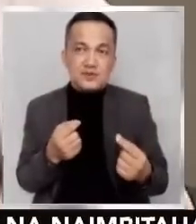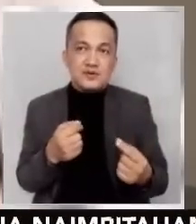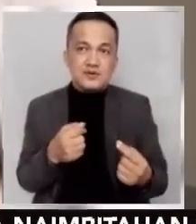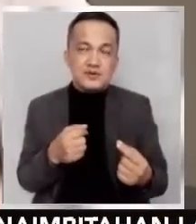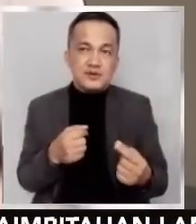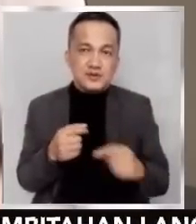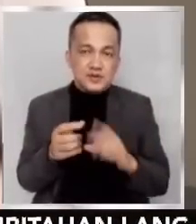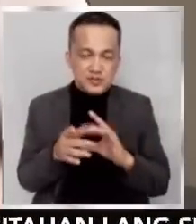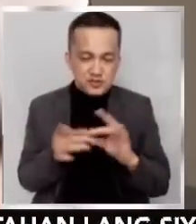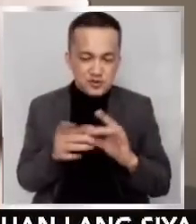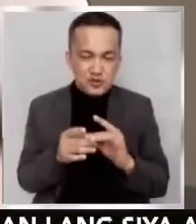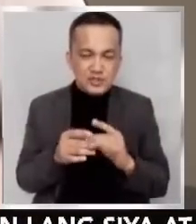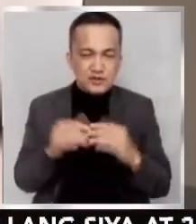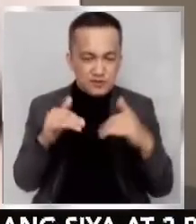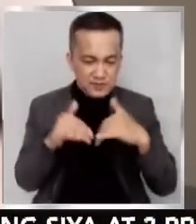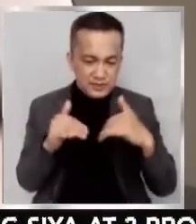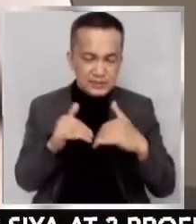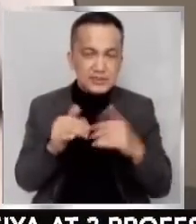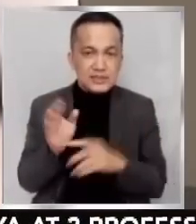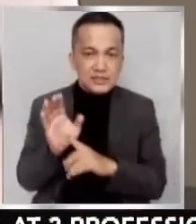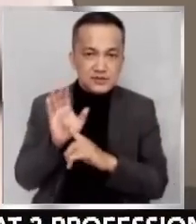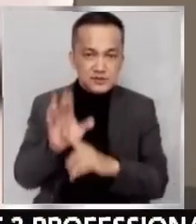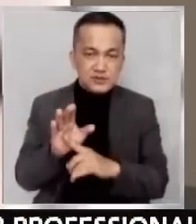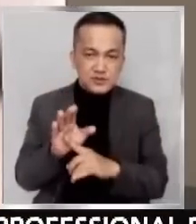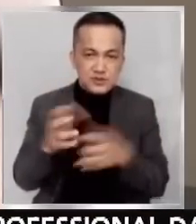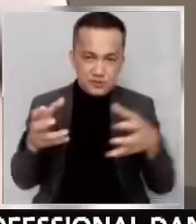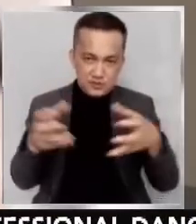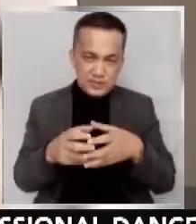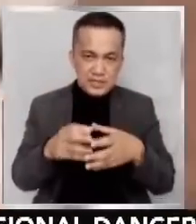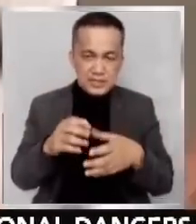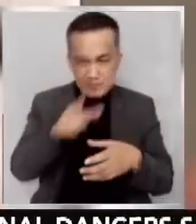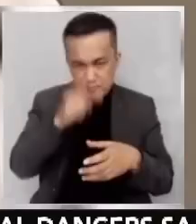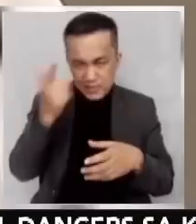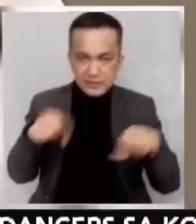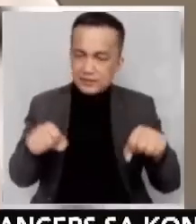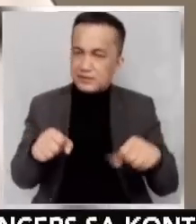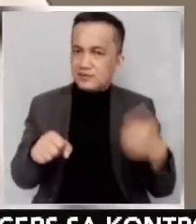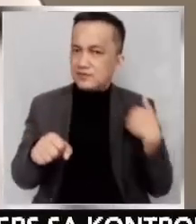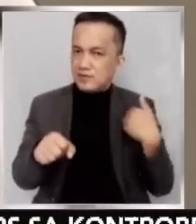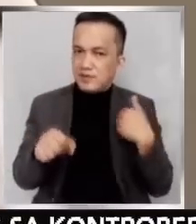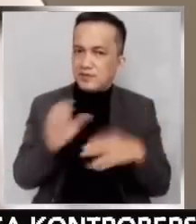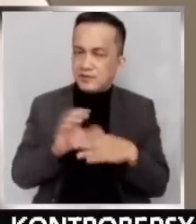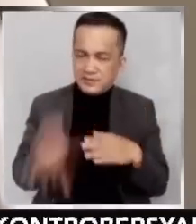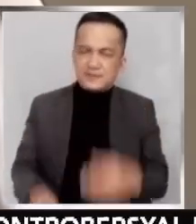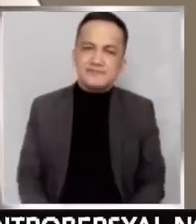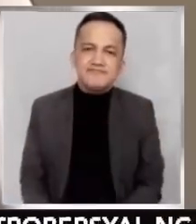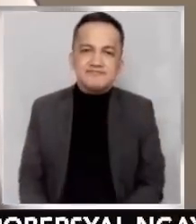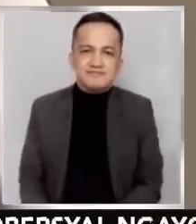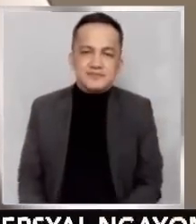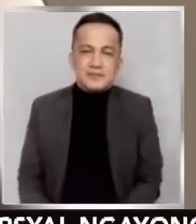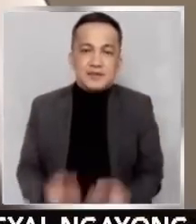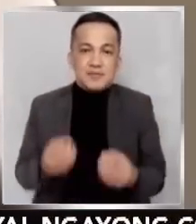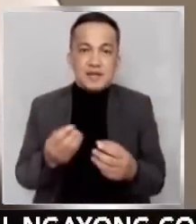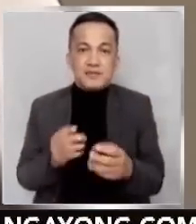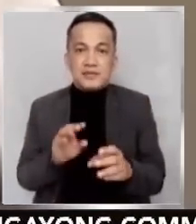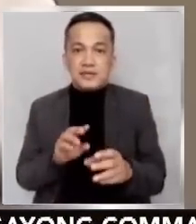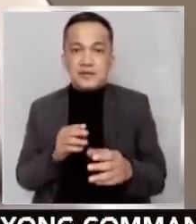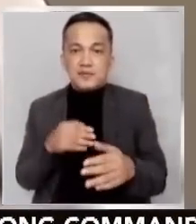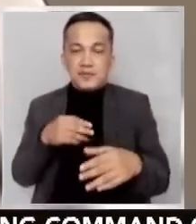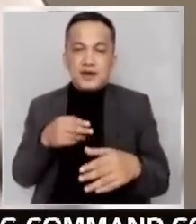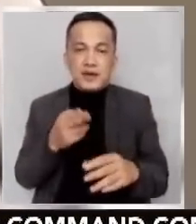storycon at napakita po yung mga cast ng Black Rider, nako, hindi pa po yun lahat. Marami rin pong papasok dito na mga